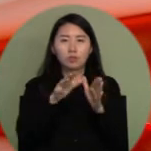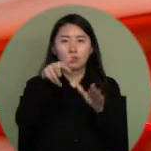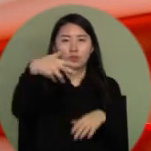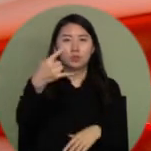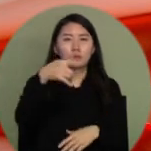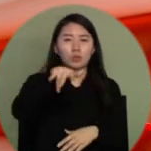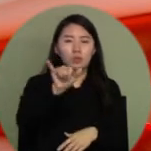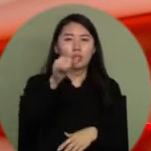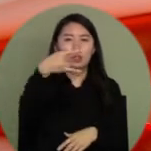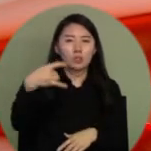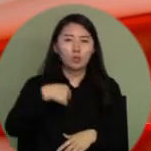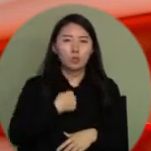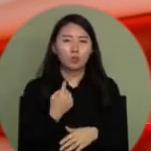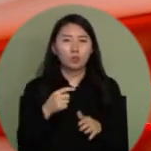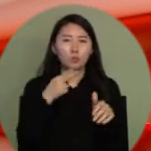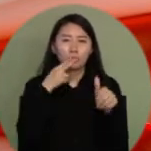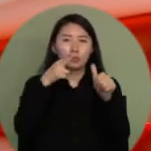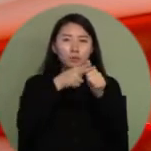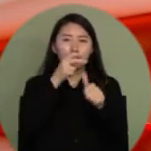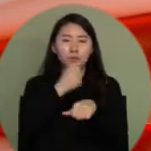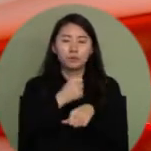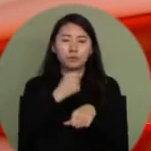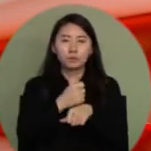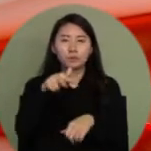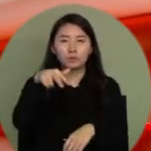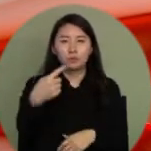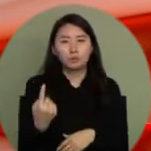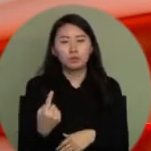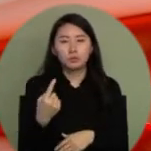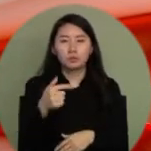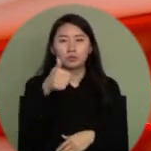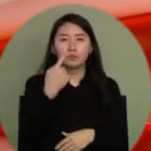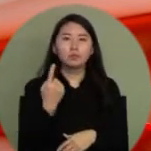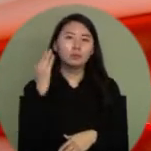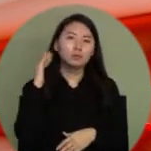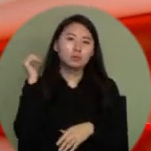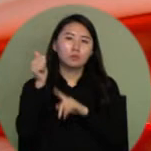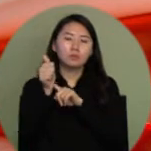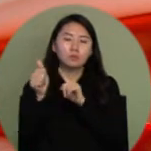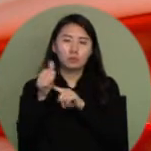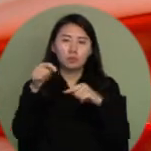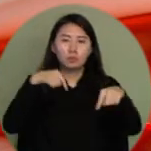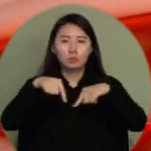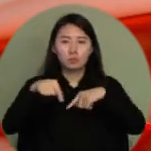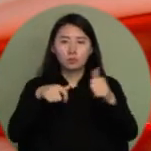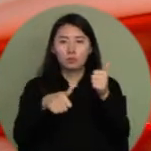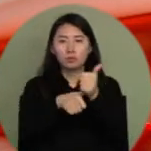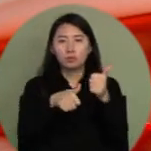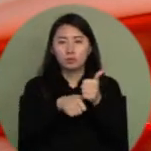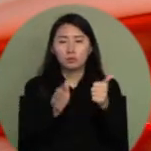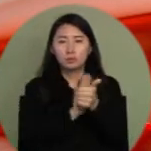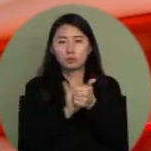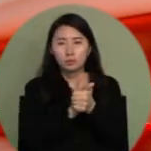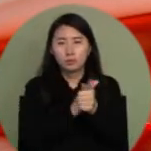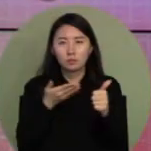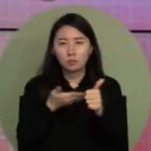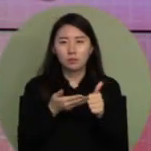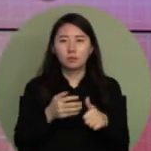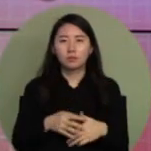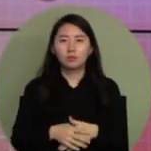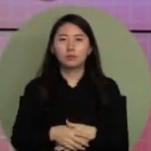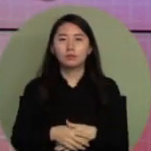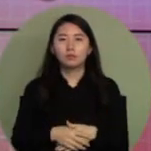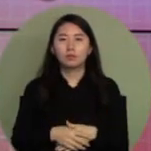예비후보가 단독 출마해 씁니다 조 예비후보는 노무현 대통령 당시 정책 비서관을 지낸 바 있습니다